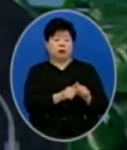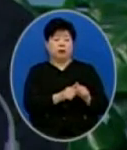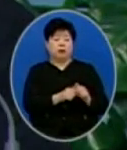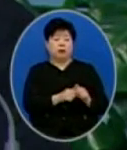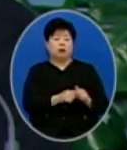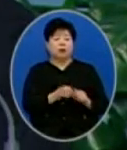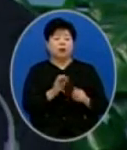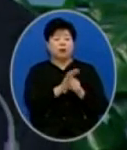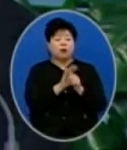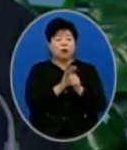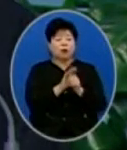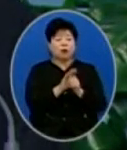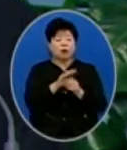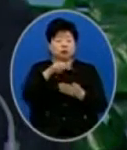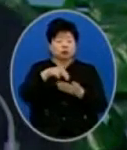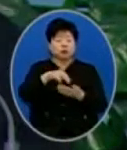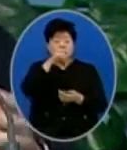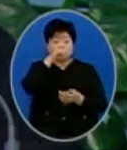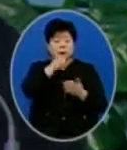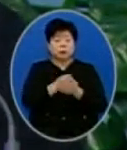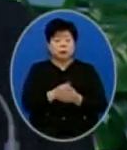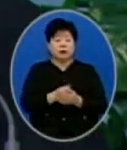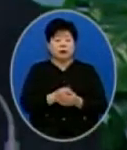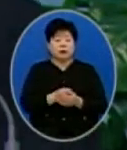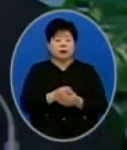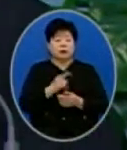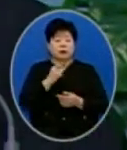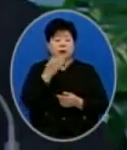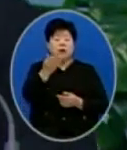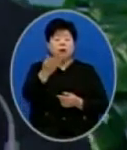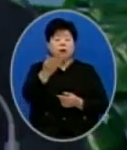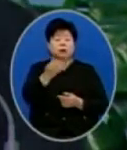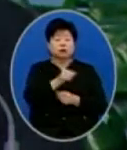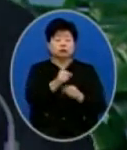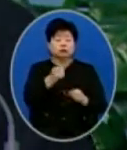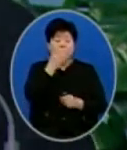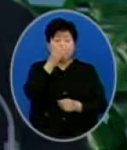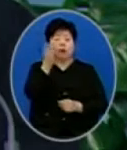옆에서 왕을 모시는 위치에가 있으니 한마디만 하니까